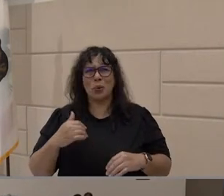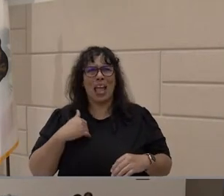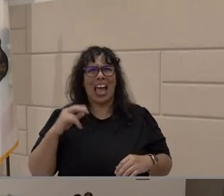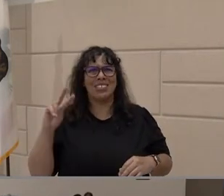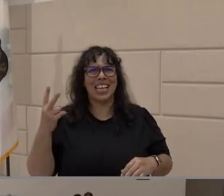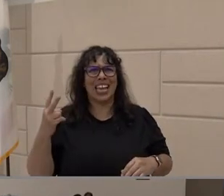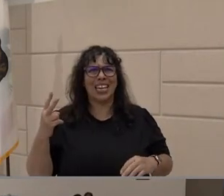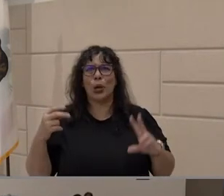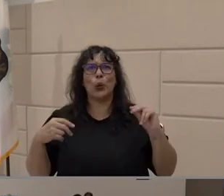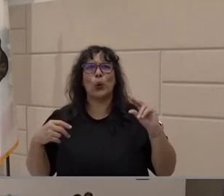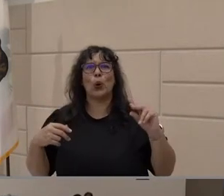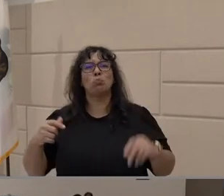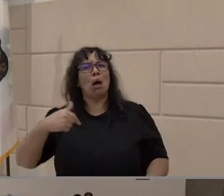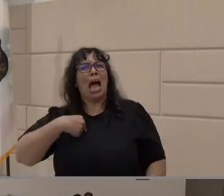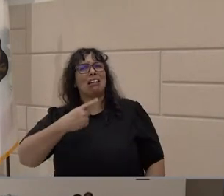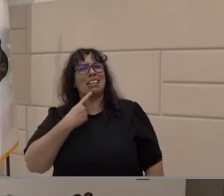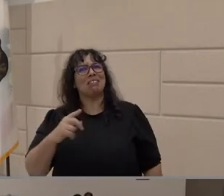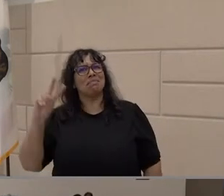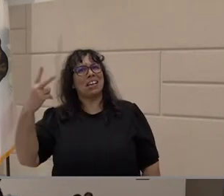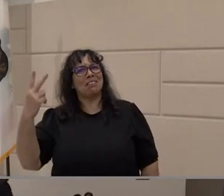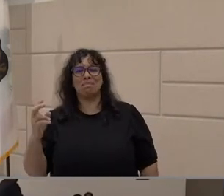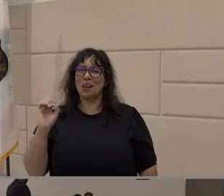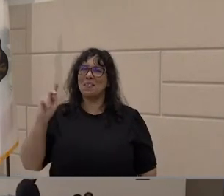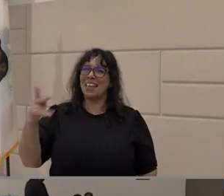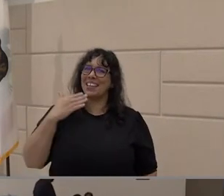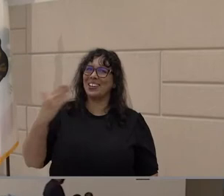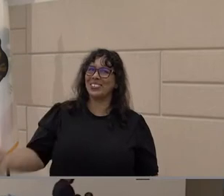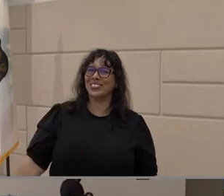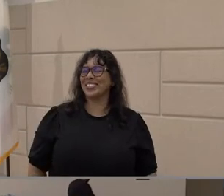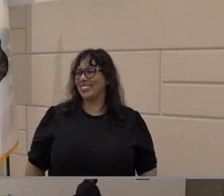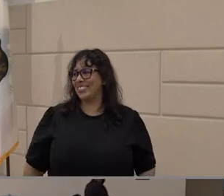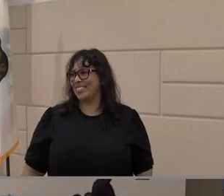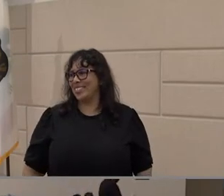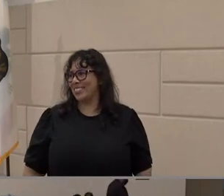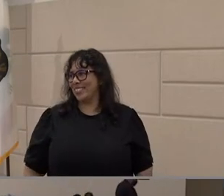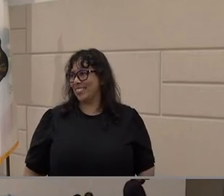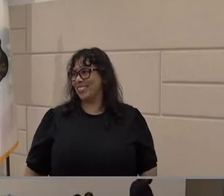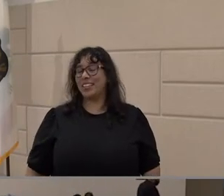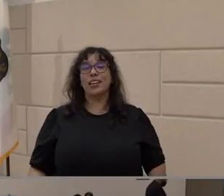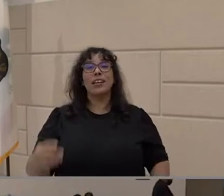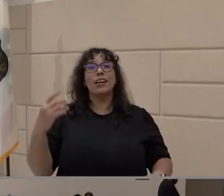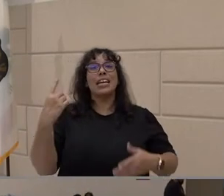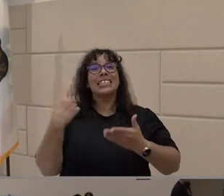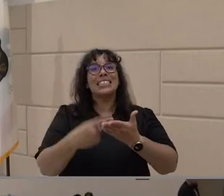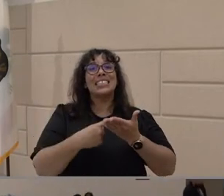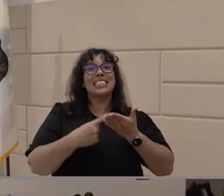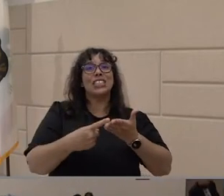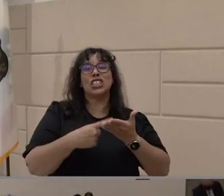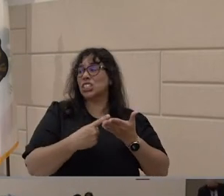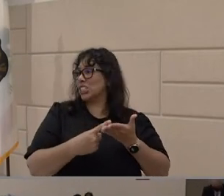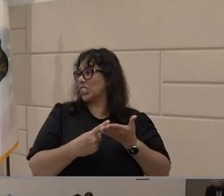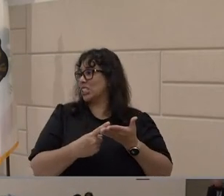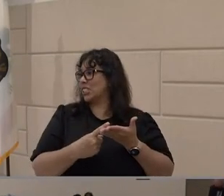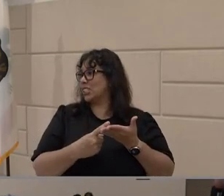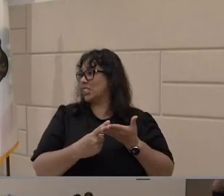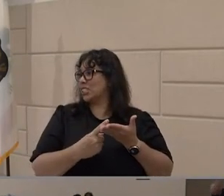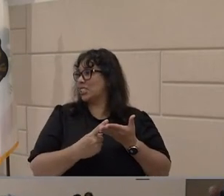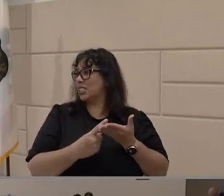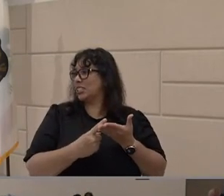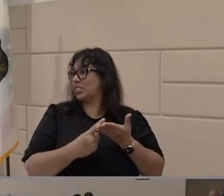តើមានអ្នកណា control ទេសូមអរគុណមានអ្វីចង់ជជែក